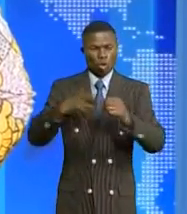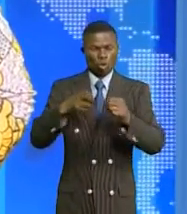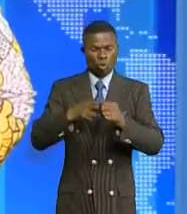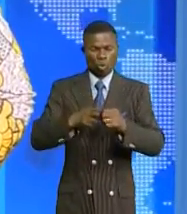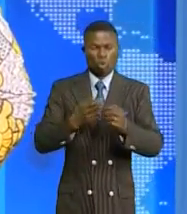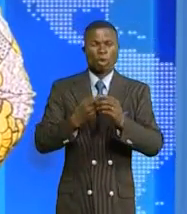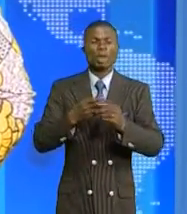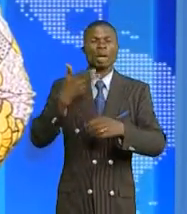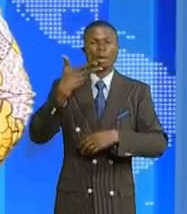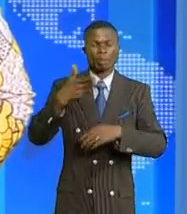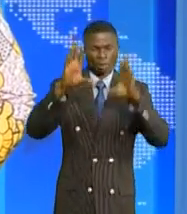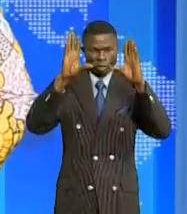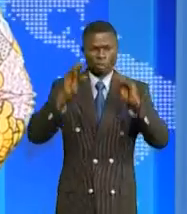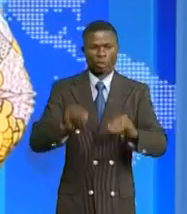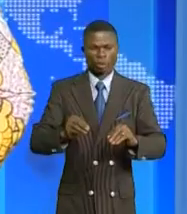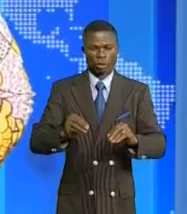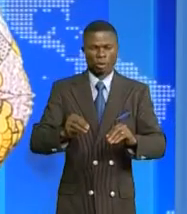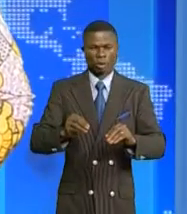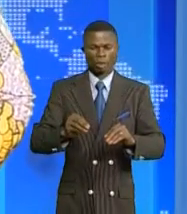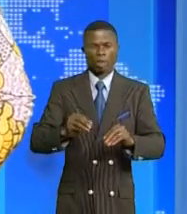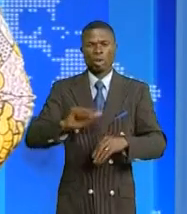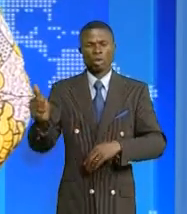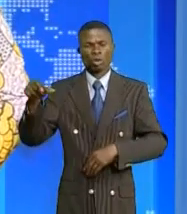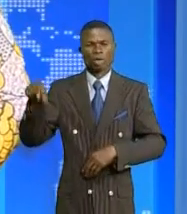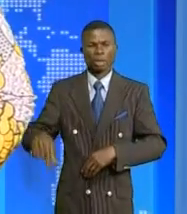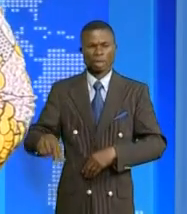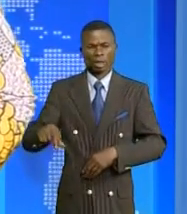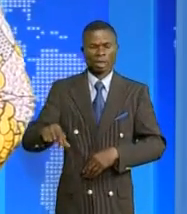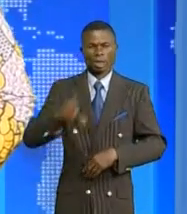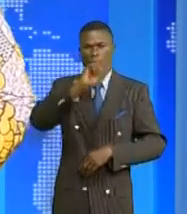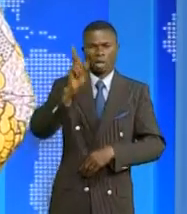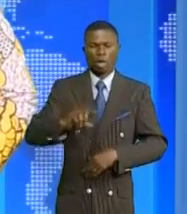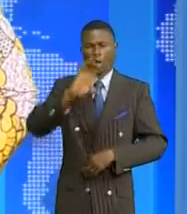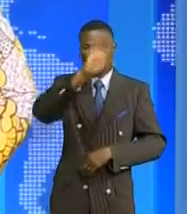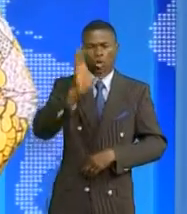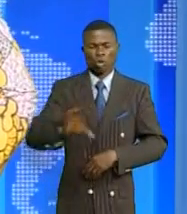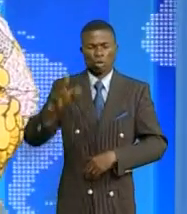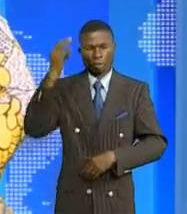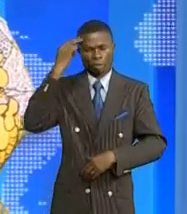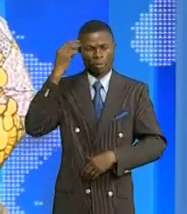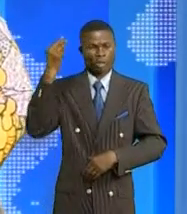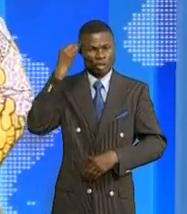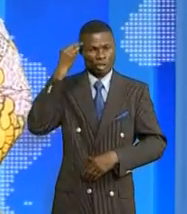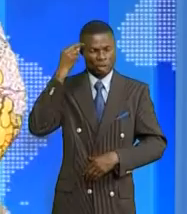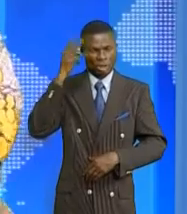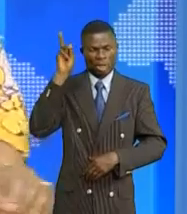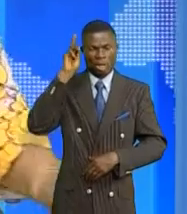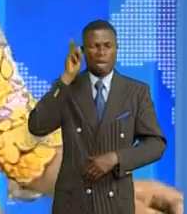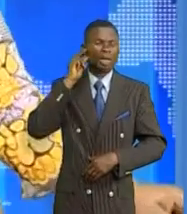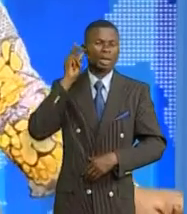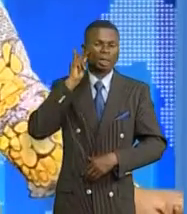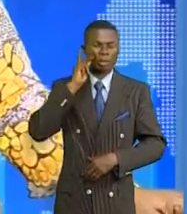l'énergie électrique sera interrompue dans certains quartiers des communes de Massina, Ndjili et Kimbanseke de 8h